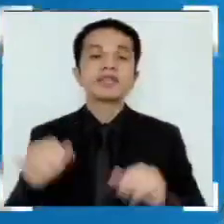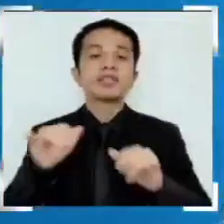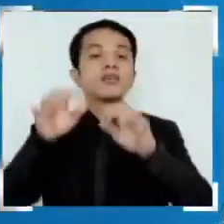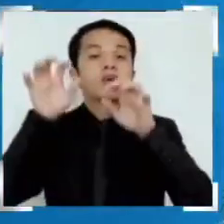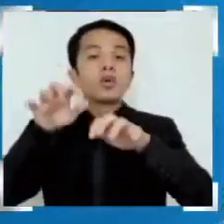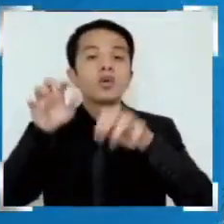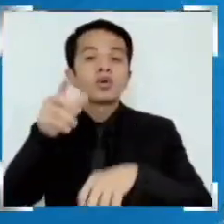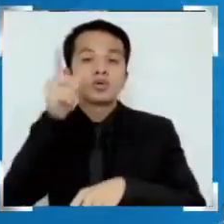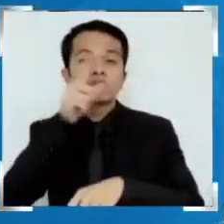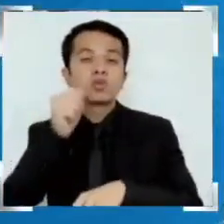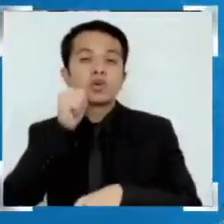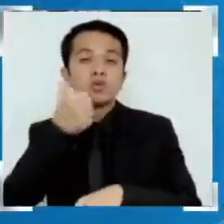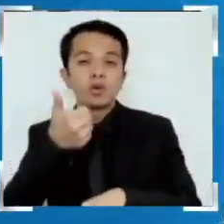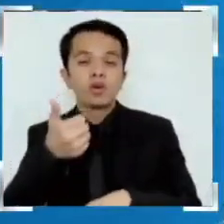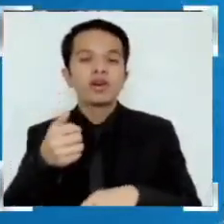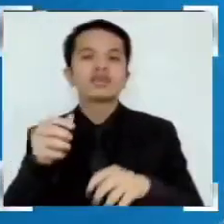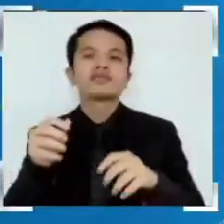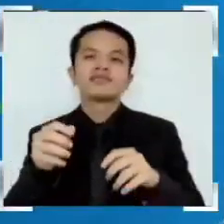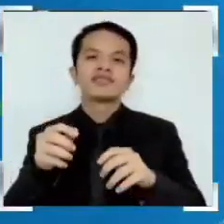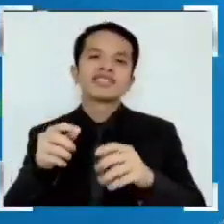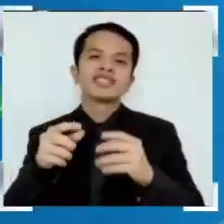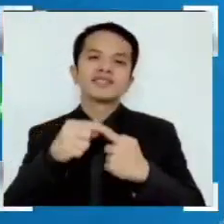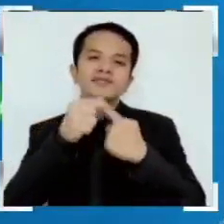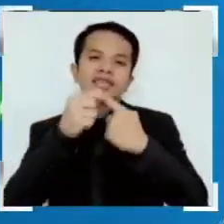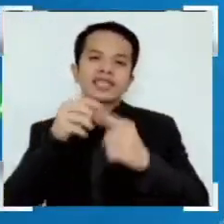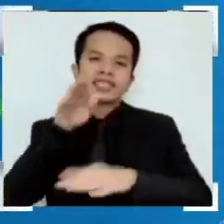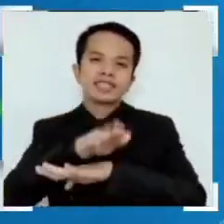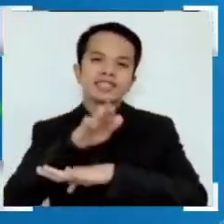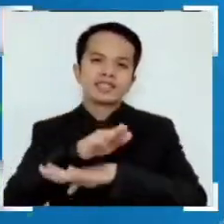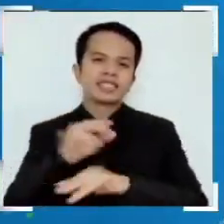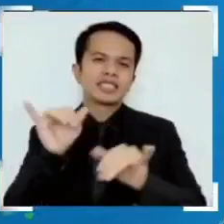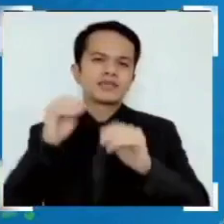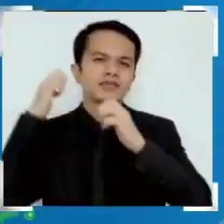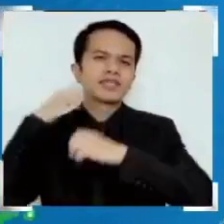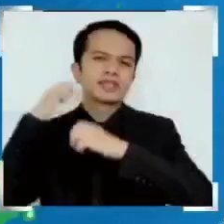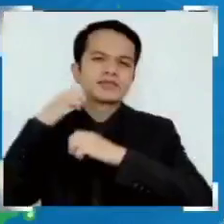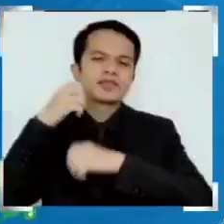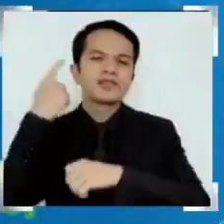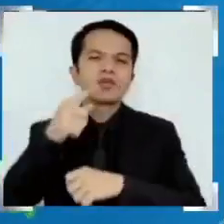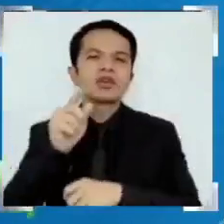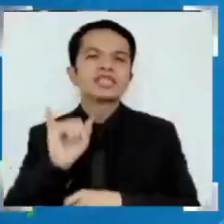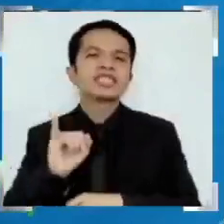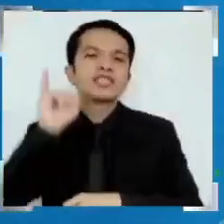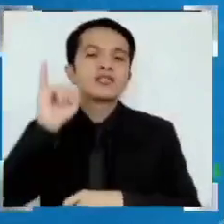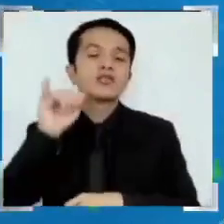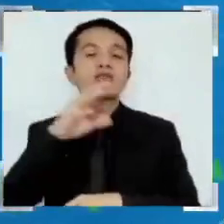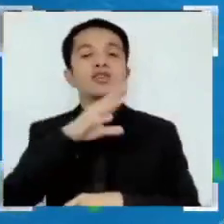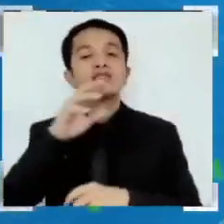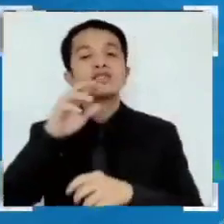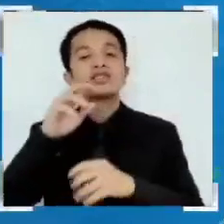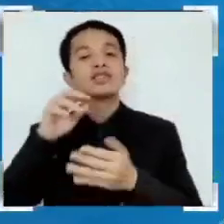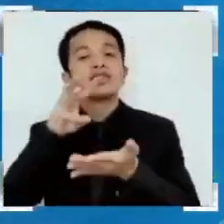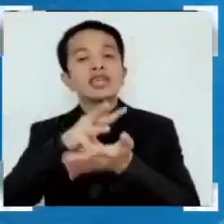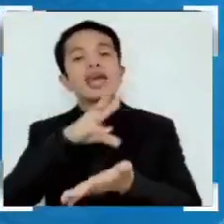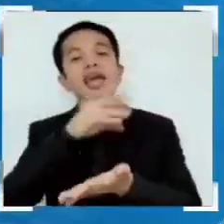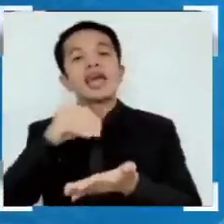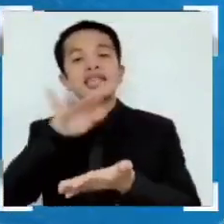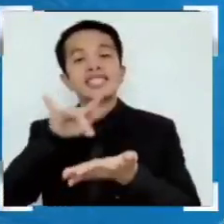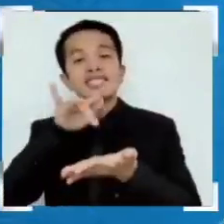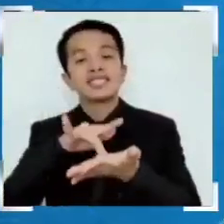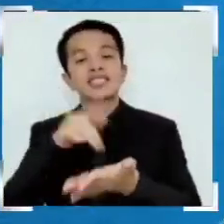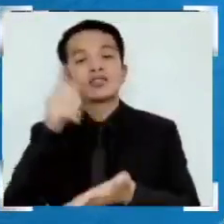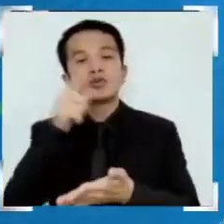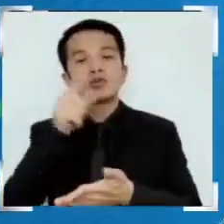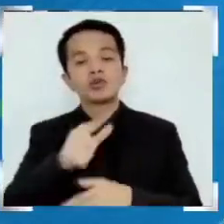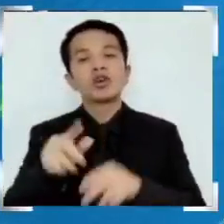bukas, lalong-lalo na sa hapon. Gaya po ng inaasahan dito sa Ilocos Region, pati na rin sa Central Luzon, Mimaropa at pati